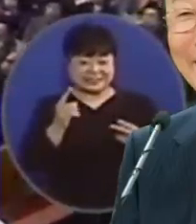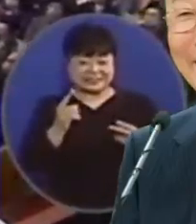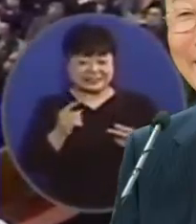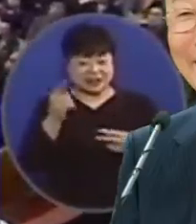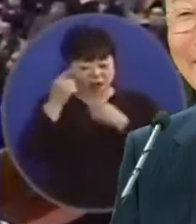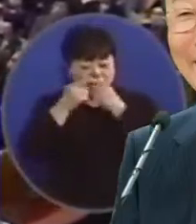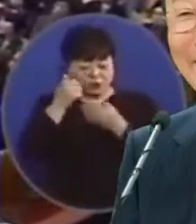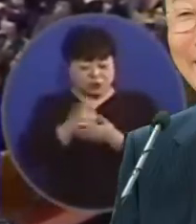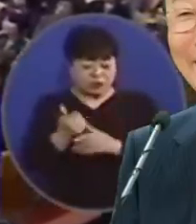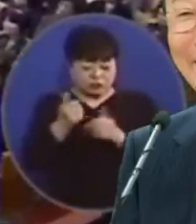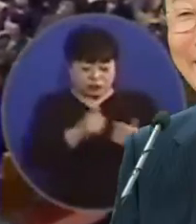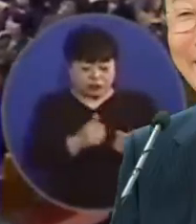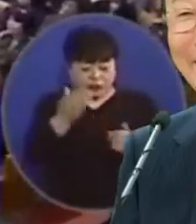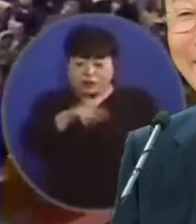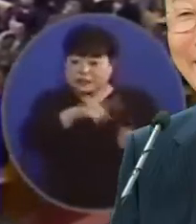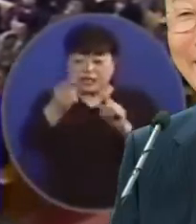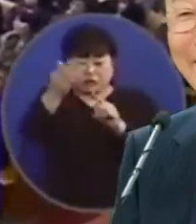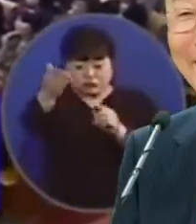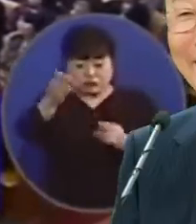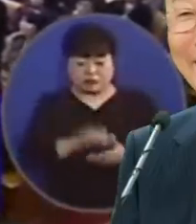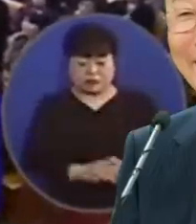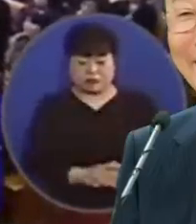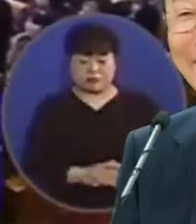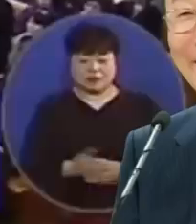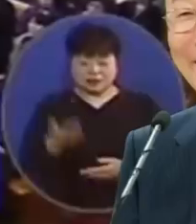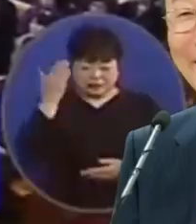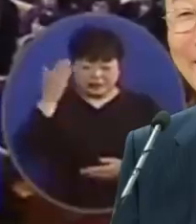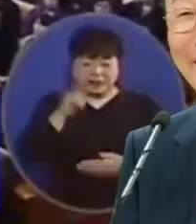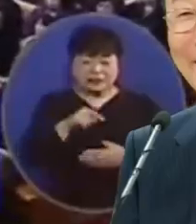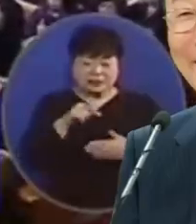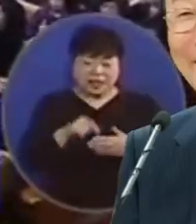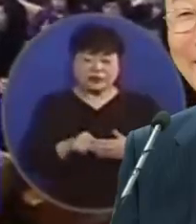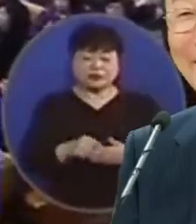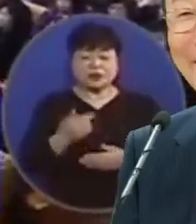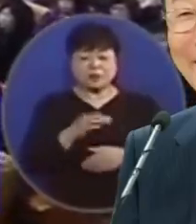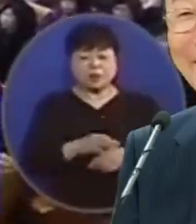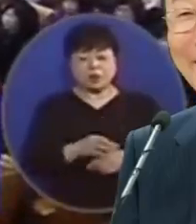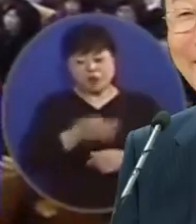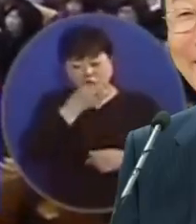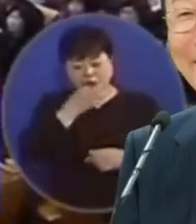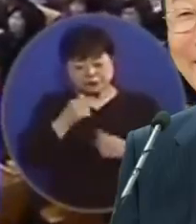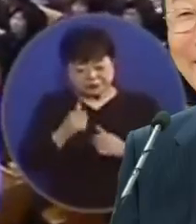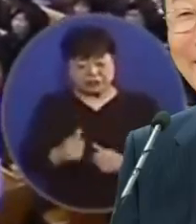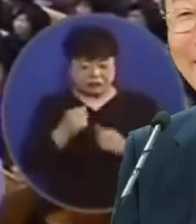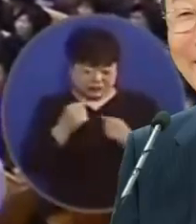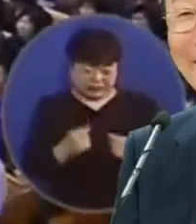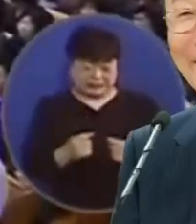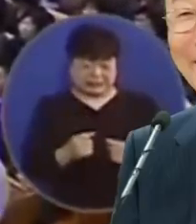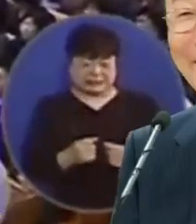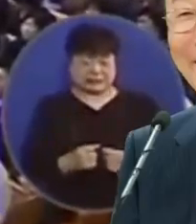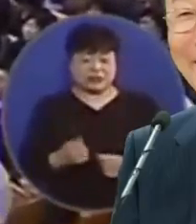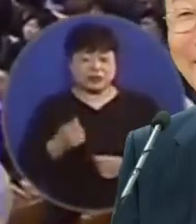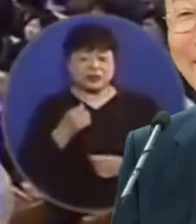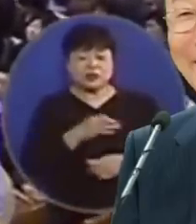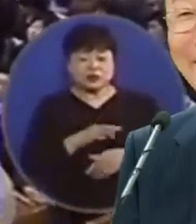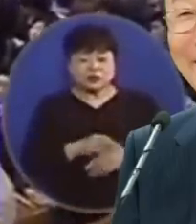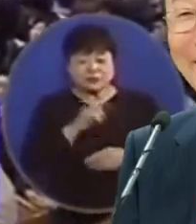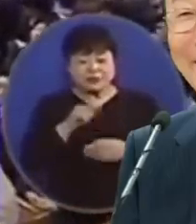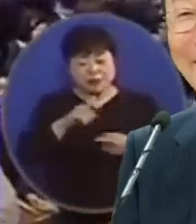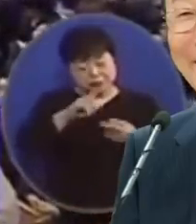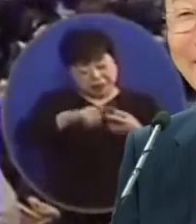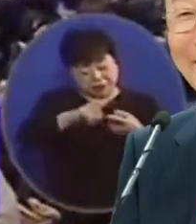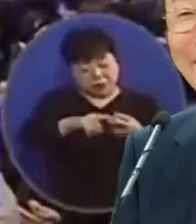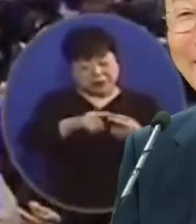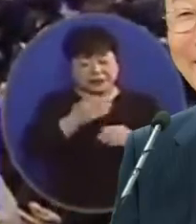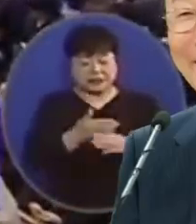너를 살리셨도다. 저는 우리도 다 그 가운데서 우리 육체의 욕심을 따라 지내며 육체와 마음의 원하는 것을 하여